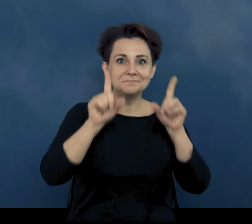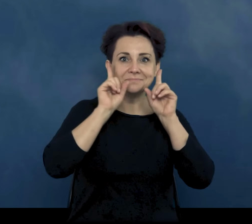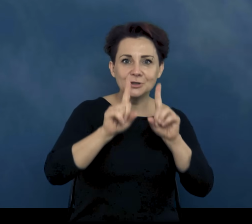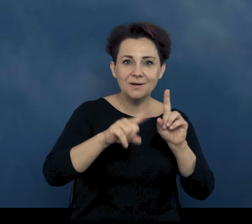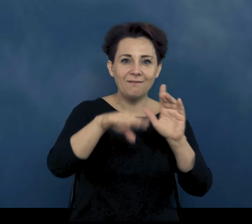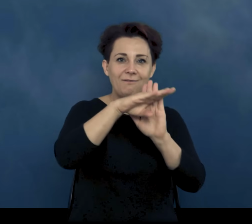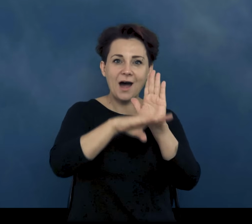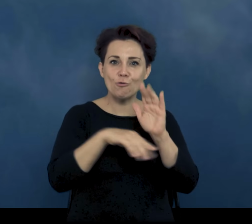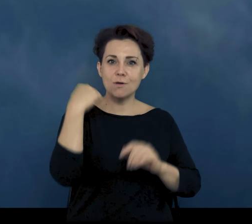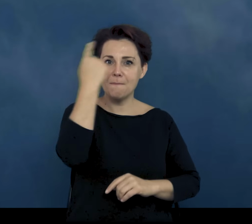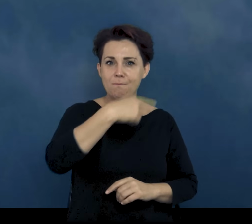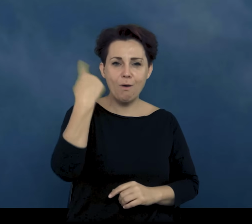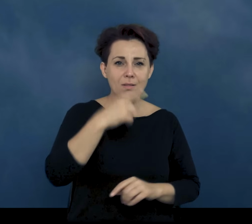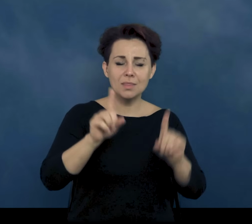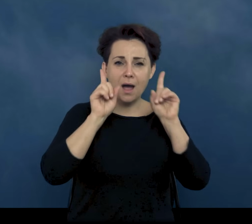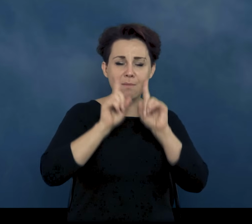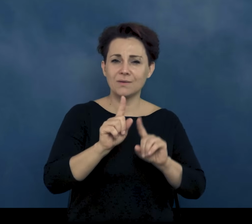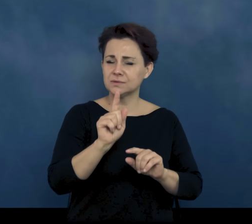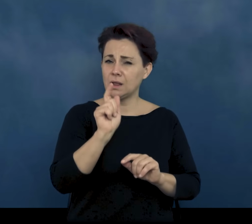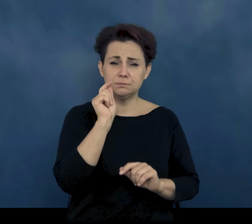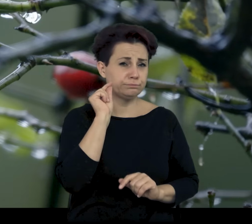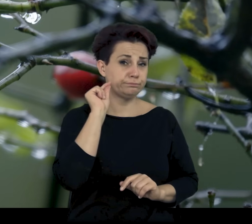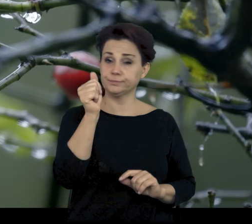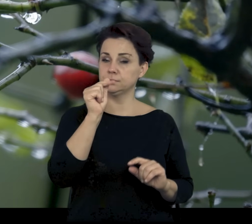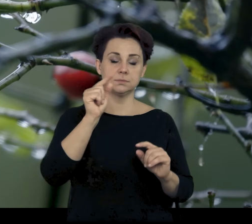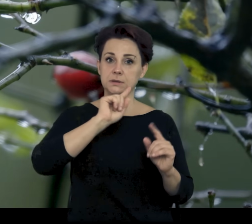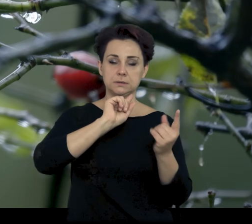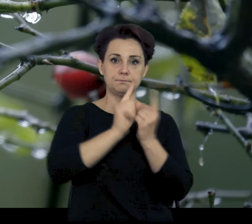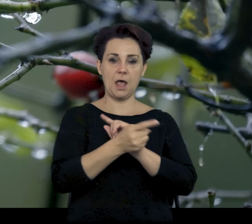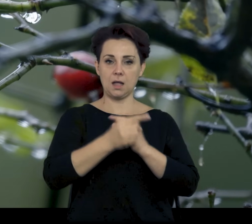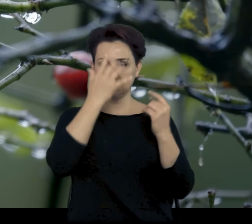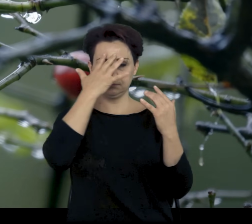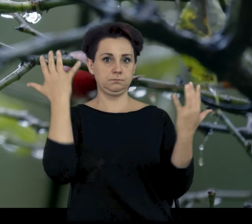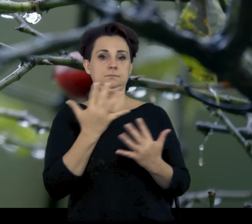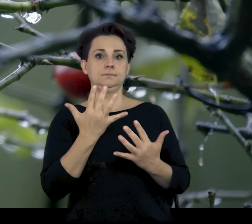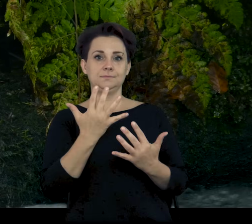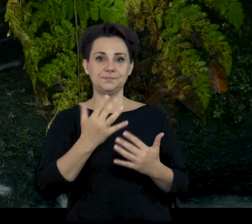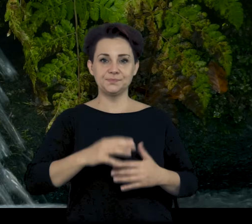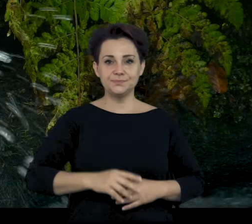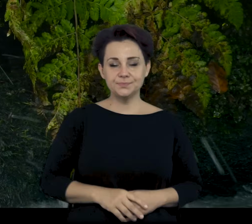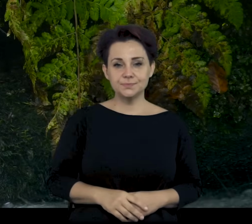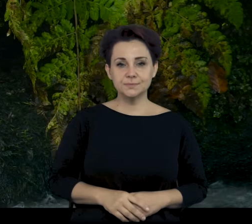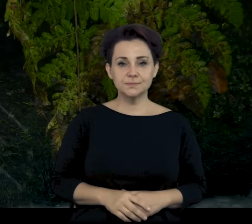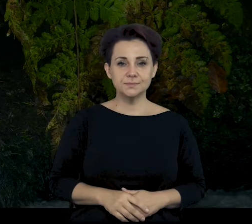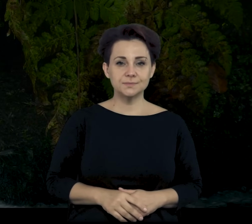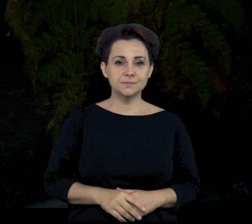Rzeczywiście, warunki pogodowe potrafią zmienić się tutaj niemal w mgnieniu oka.